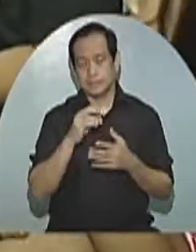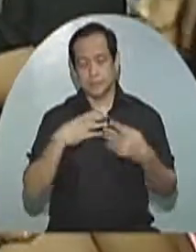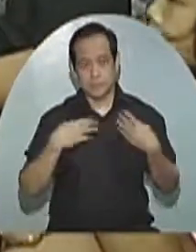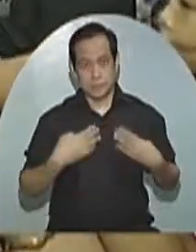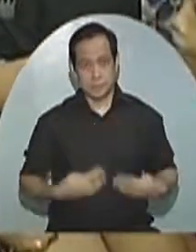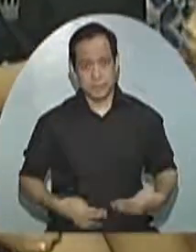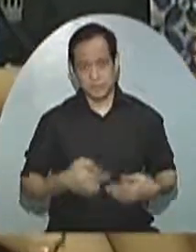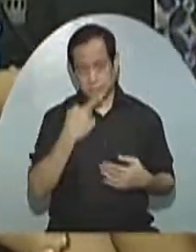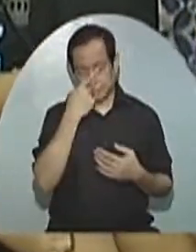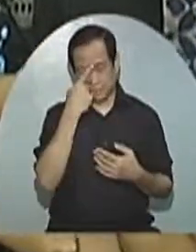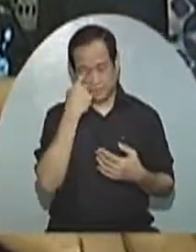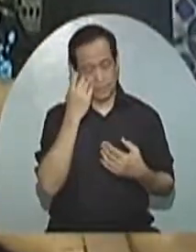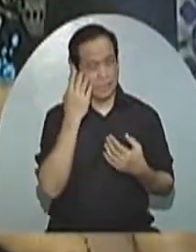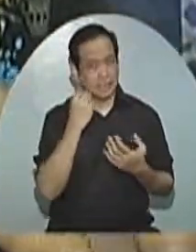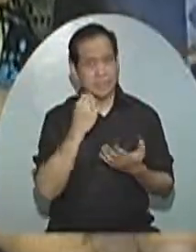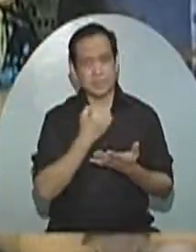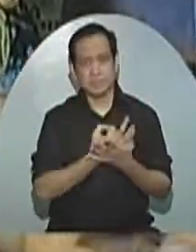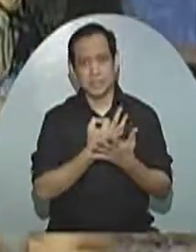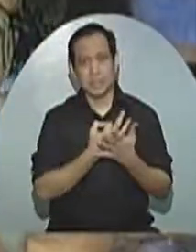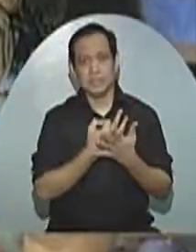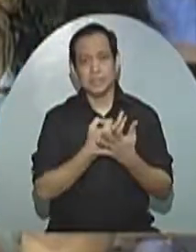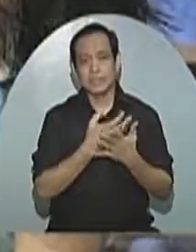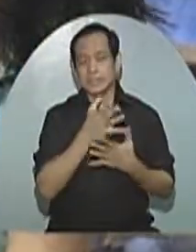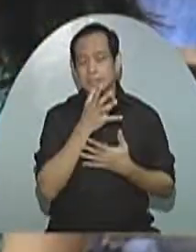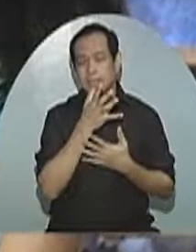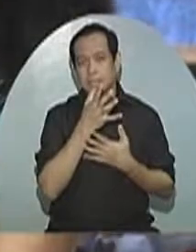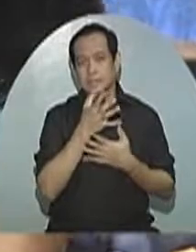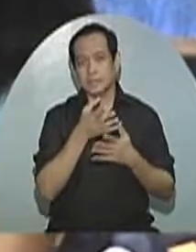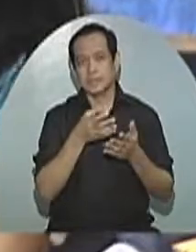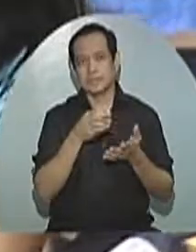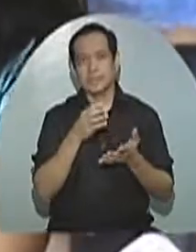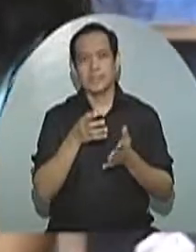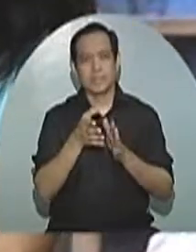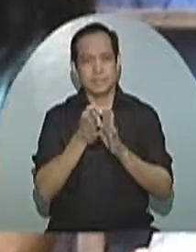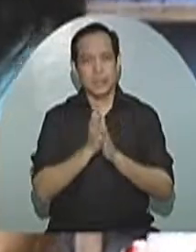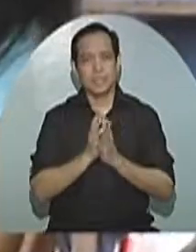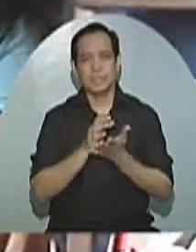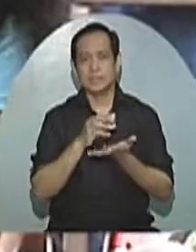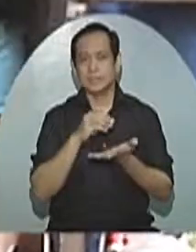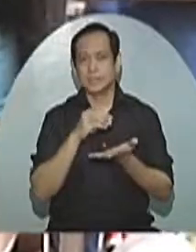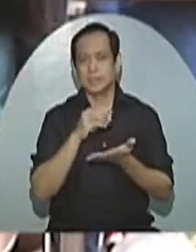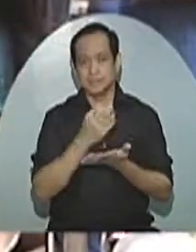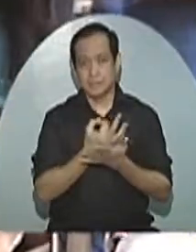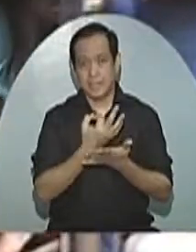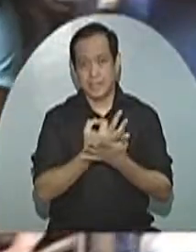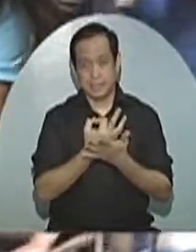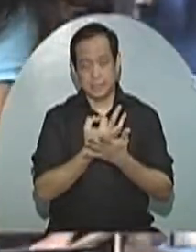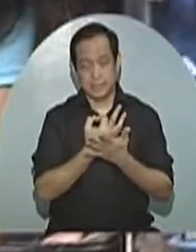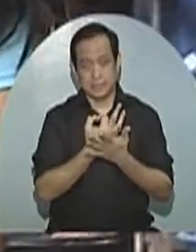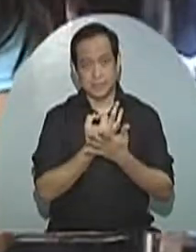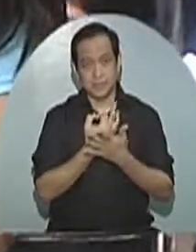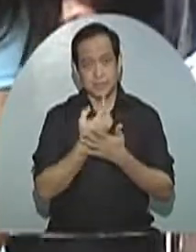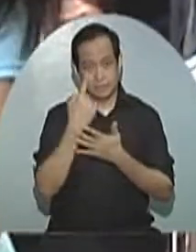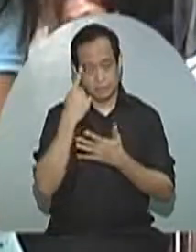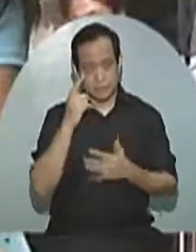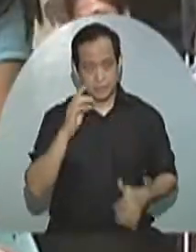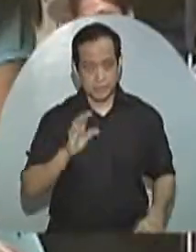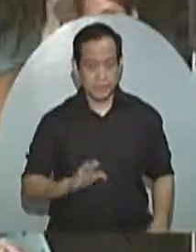sa buhay ang mag-asawa, umuutang si Diana ng pera kung kinakailangan ni GILDARD ang kanyang